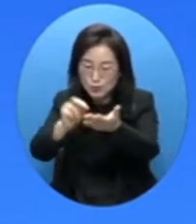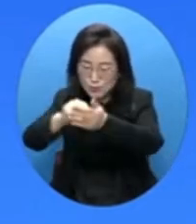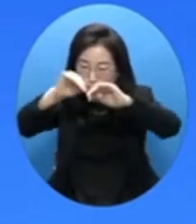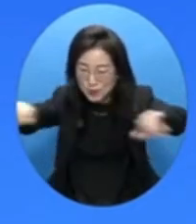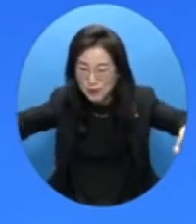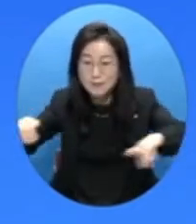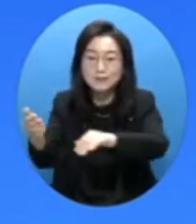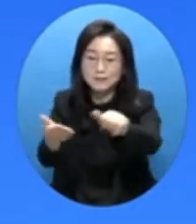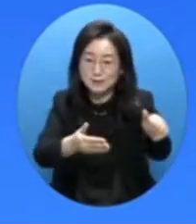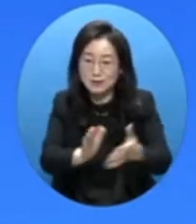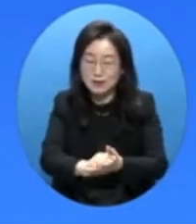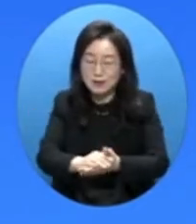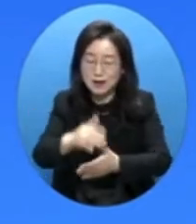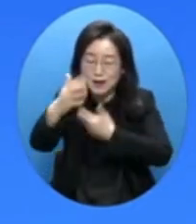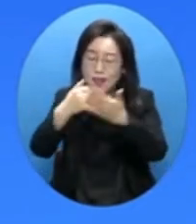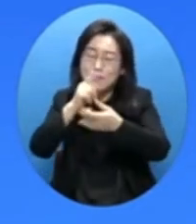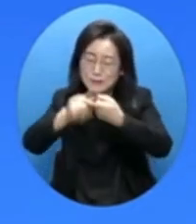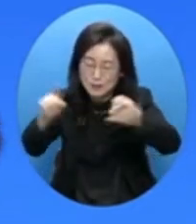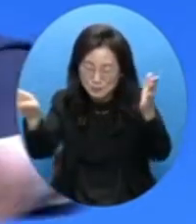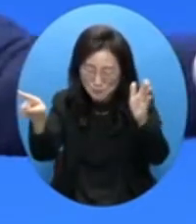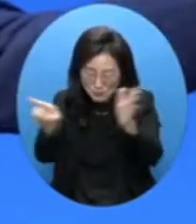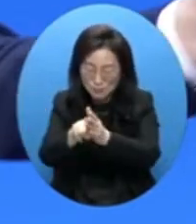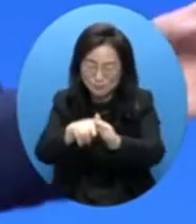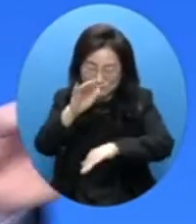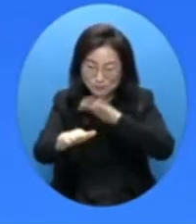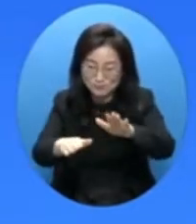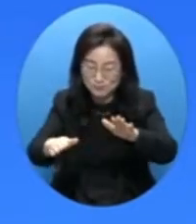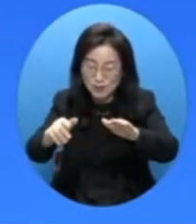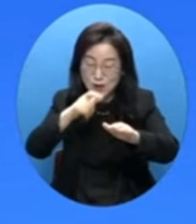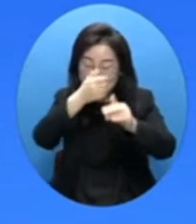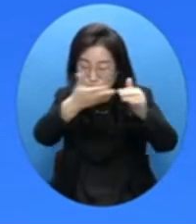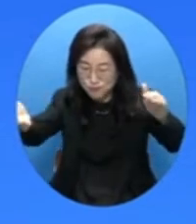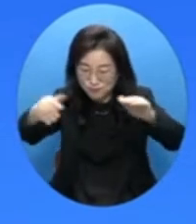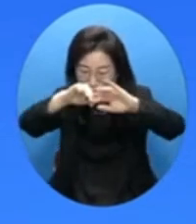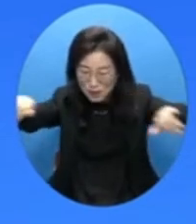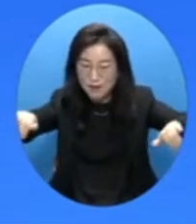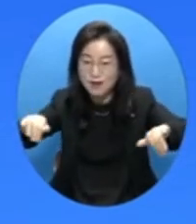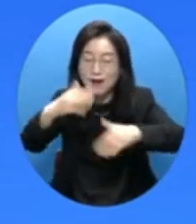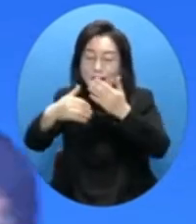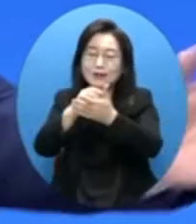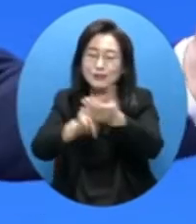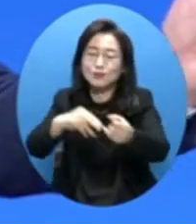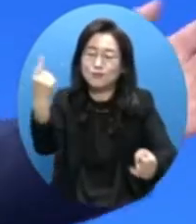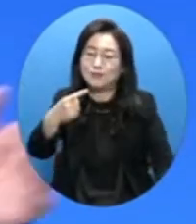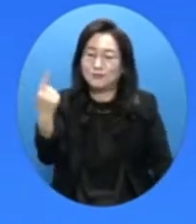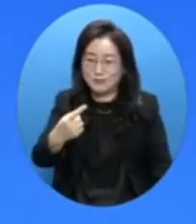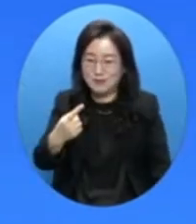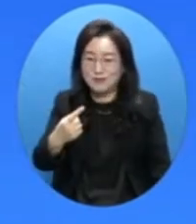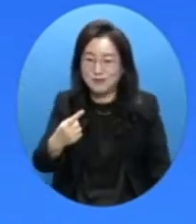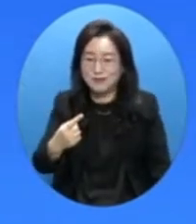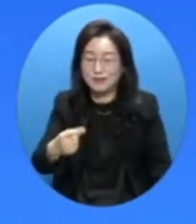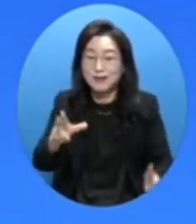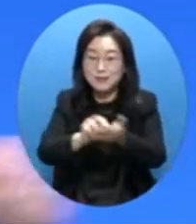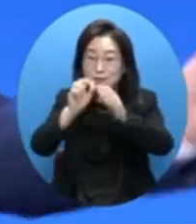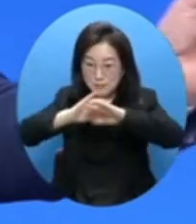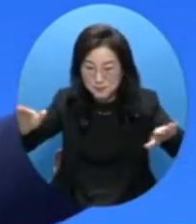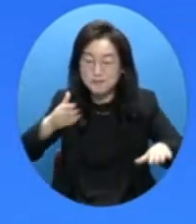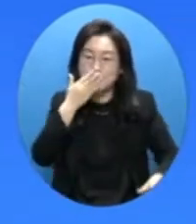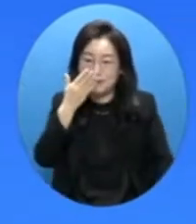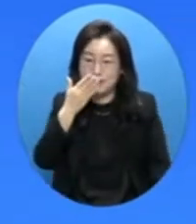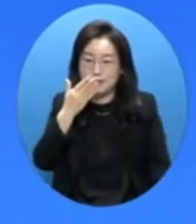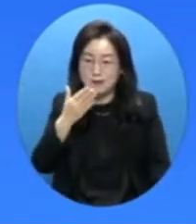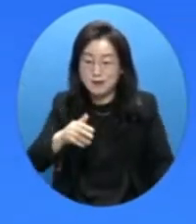바랍니다 말씀을 짜고 전진하면 요단강 갈라지는 것입니다 하나님이 함께 하시기 때문에 기적은 아니라 나는 것입니다 먼저 해결되는